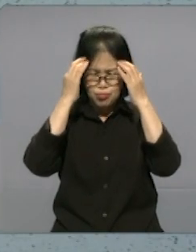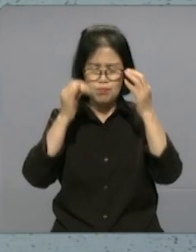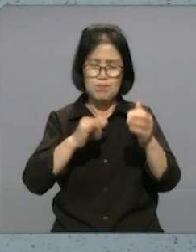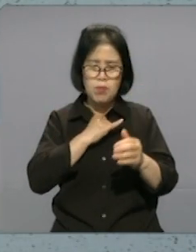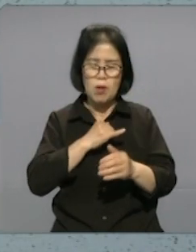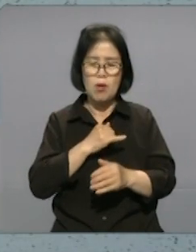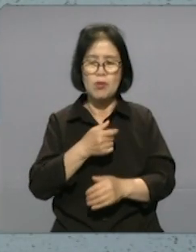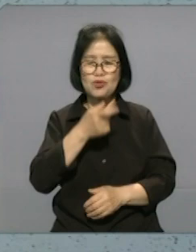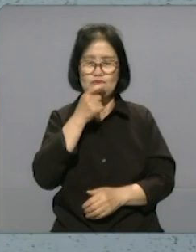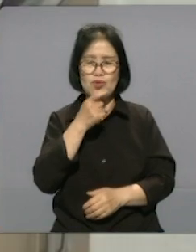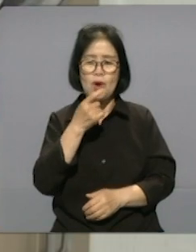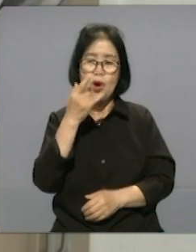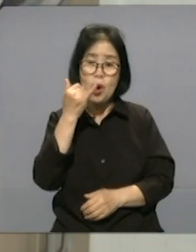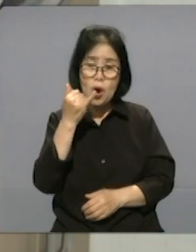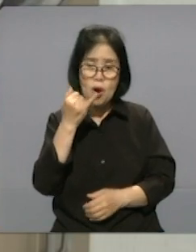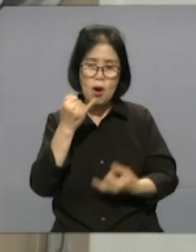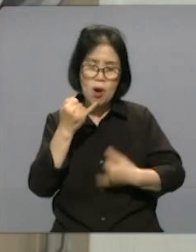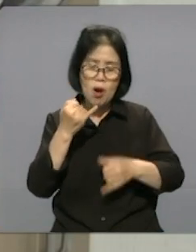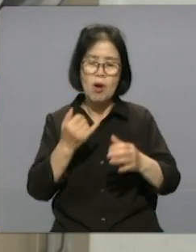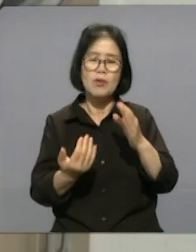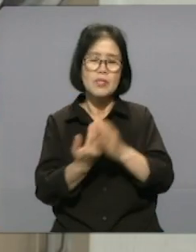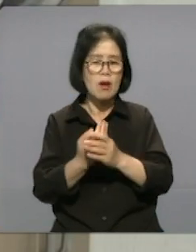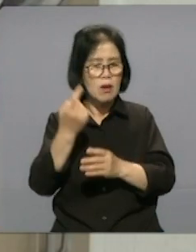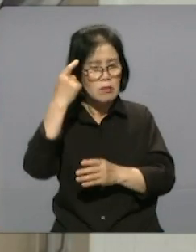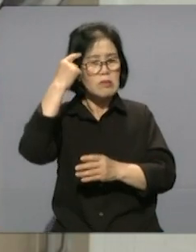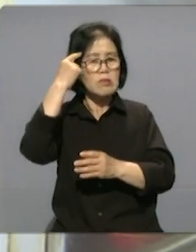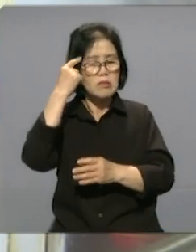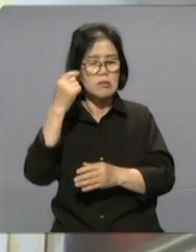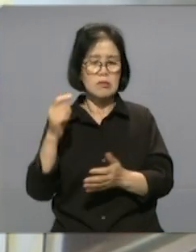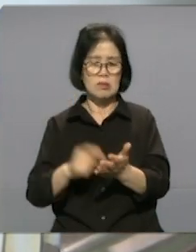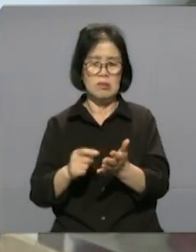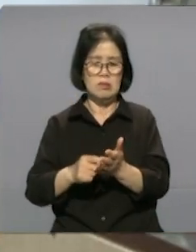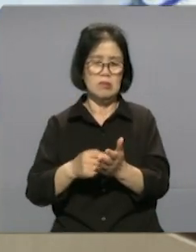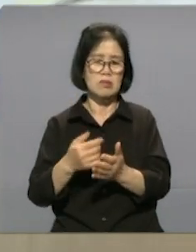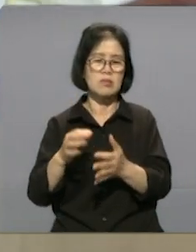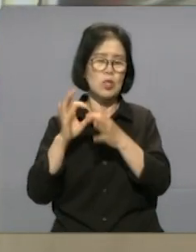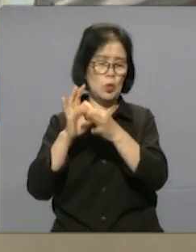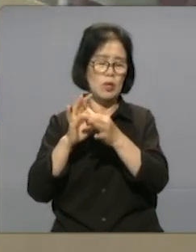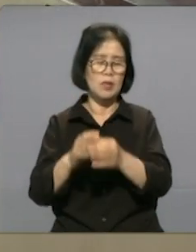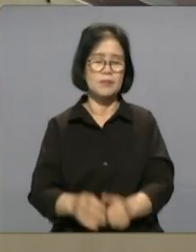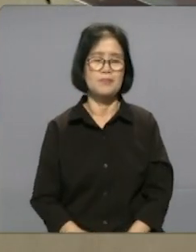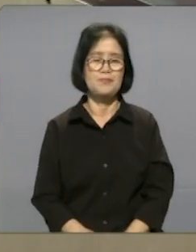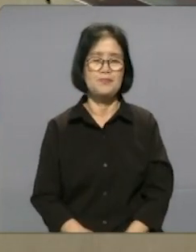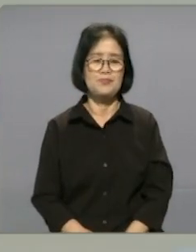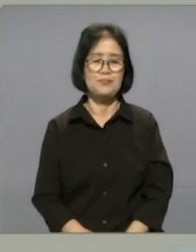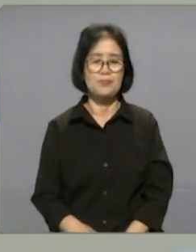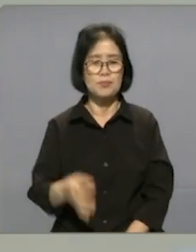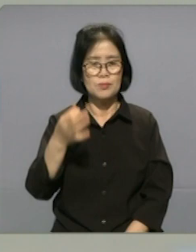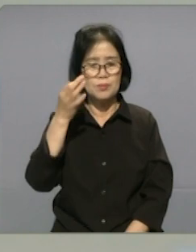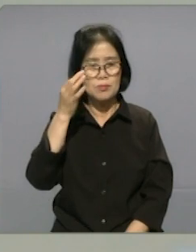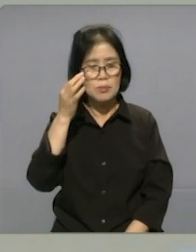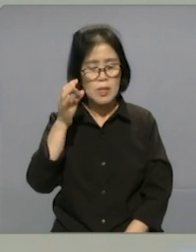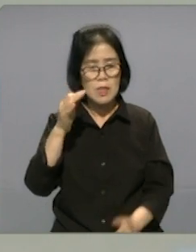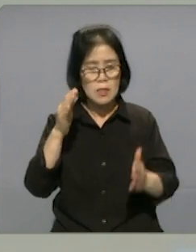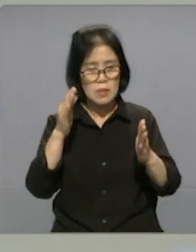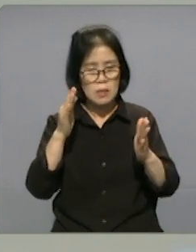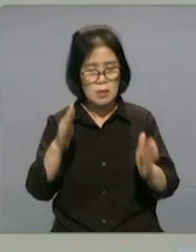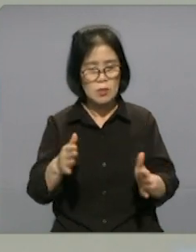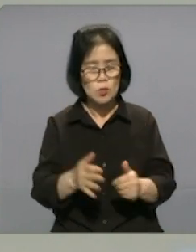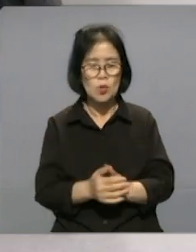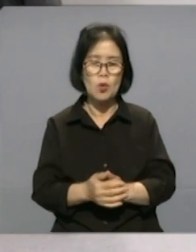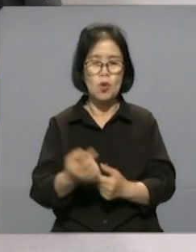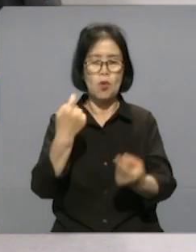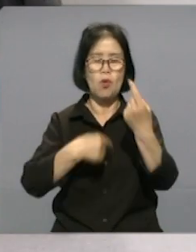한 수원 세모녀 사건을 계기로 시작된 긴급복지 한나인 10달러 동안 2000여 건의 사례를 접수